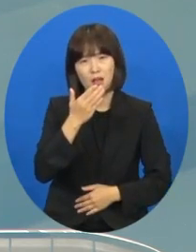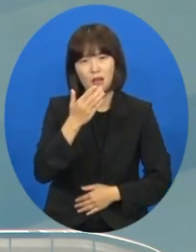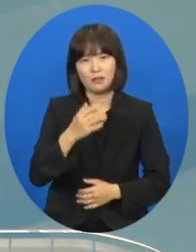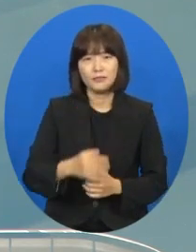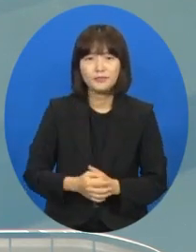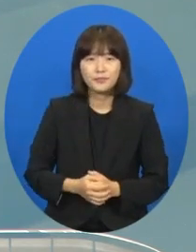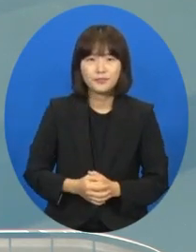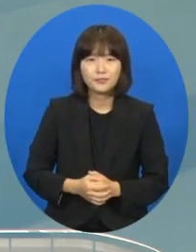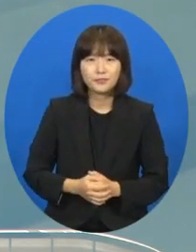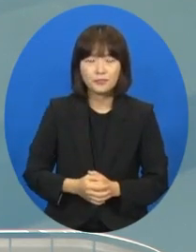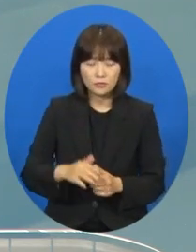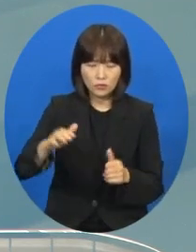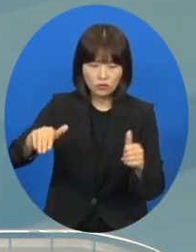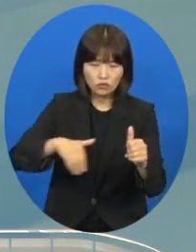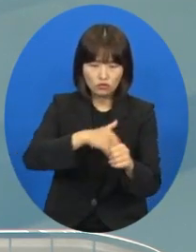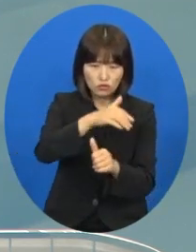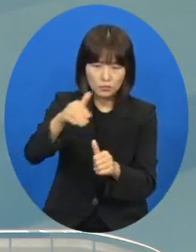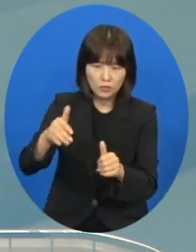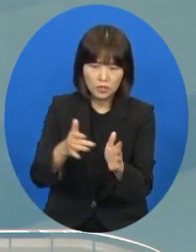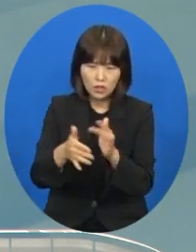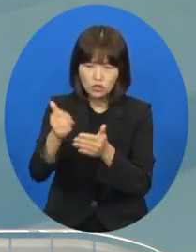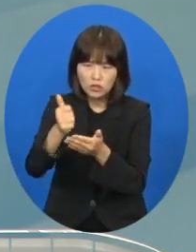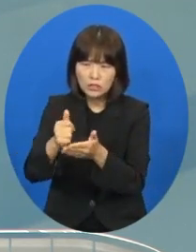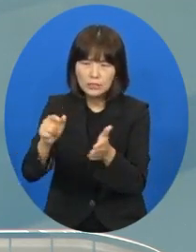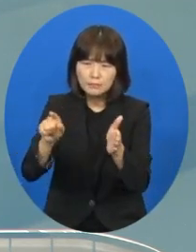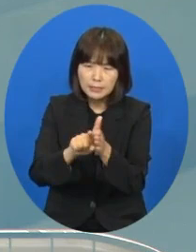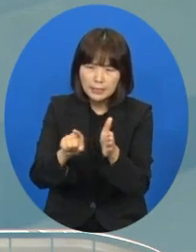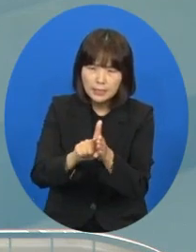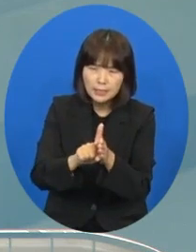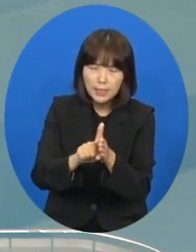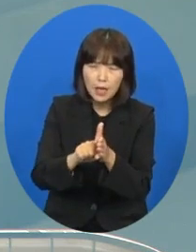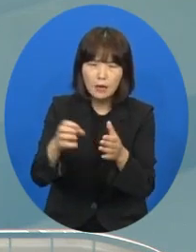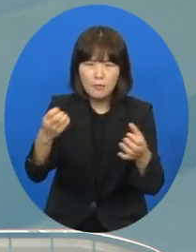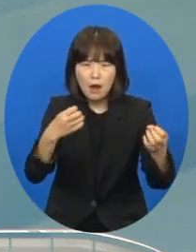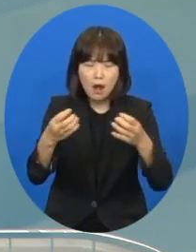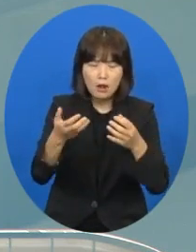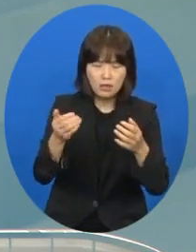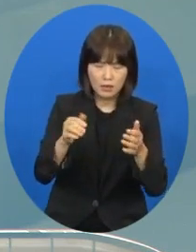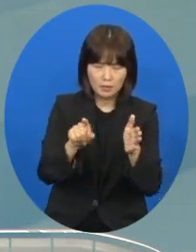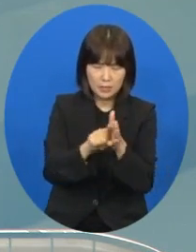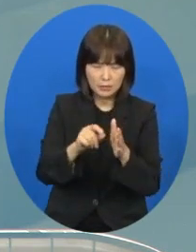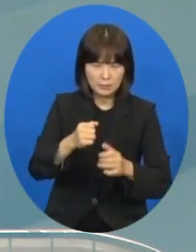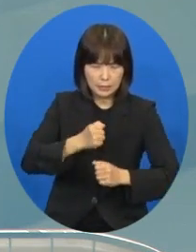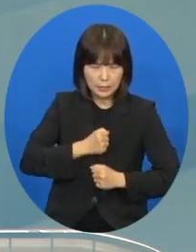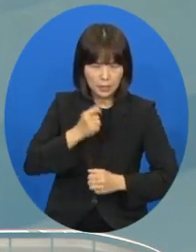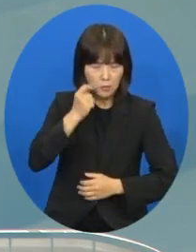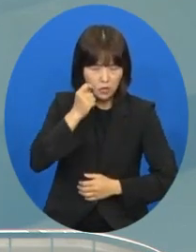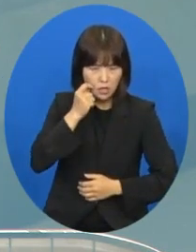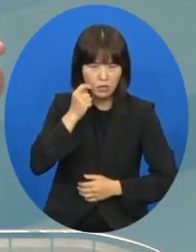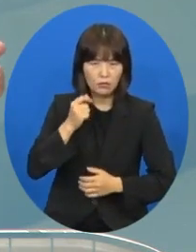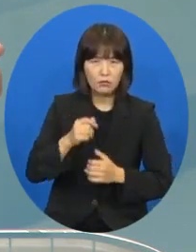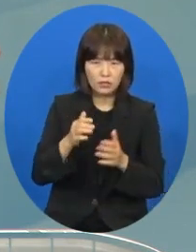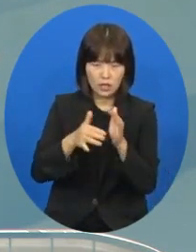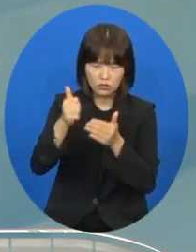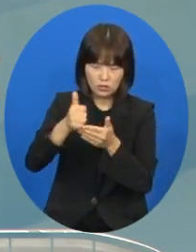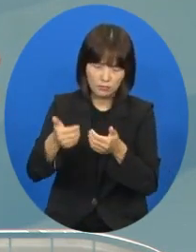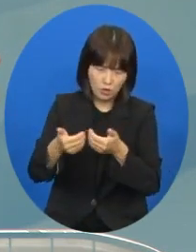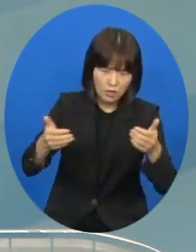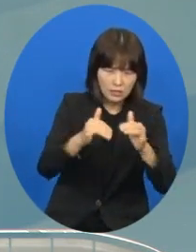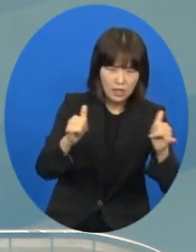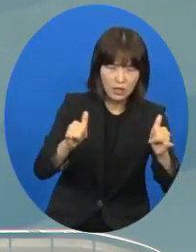주변에 예수님 믿는다고 그러면서 믿음 지키지 못하고 떠나간 사람들, 그런 사람들 얼마나